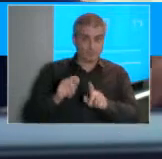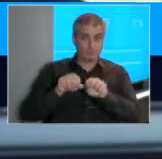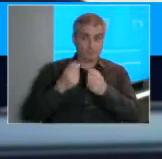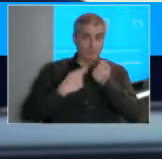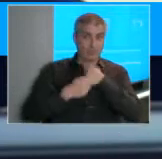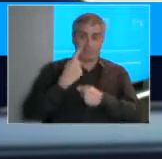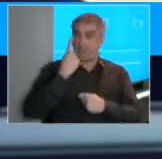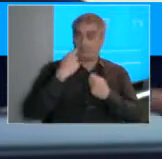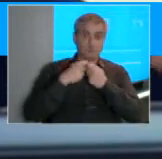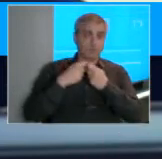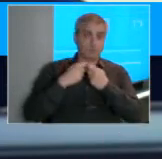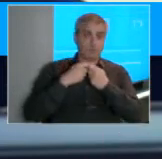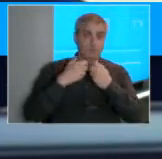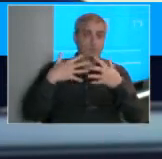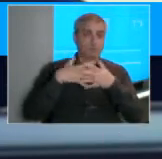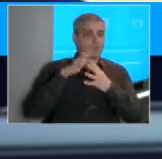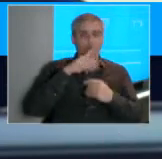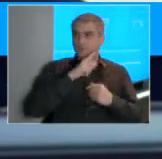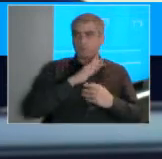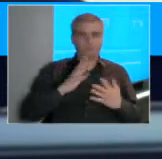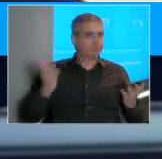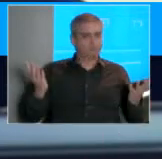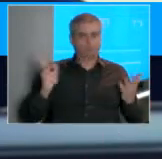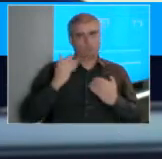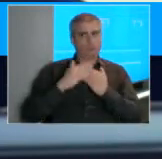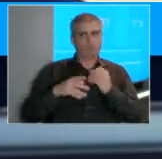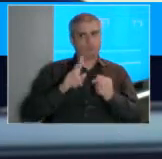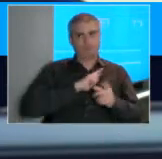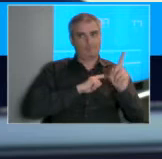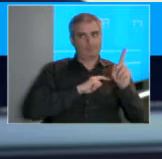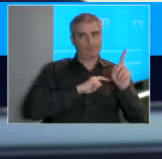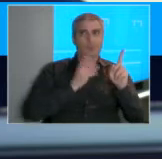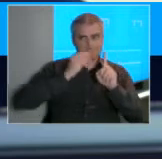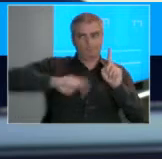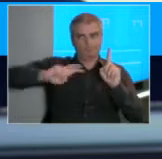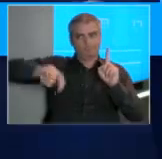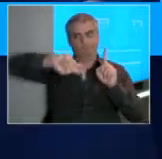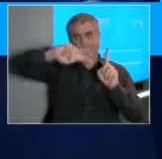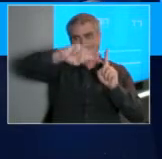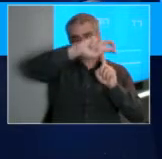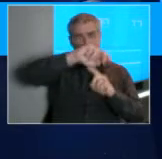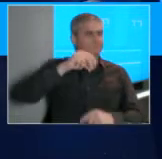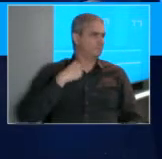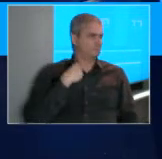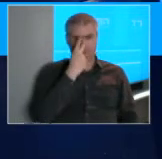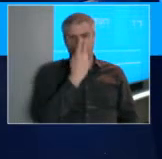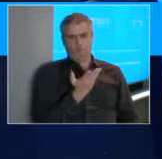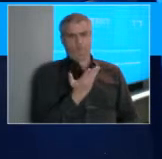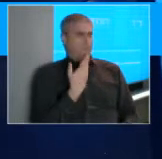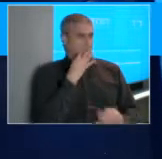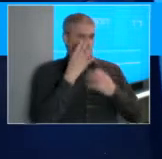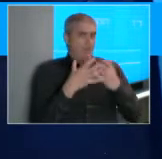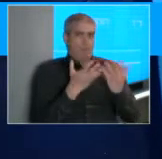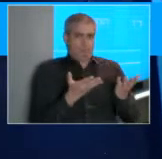כלכלי של אחת השותפות באיחוד, זה לא הסתיים בבריטניה. עכשיו, כשאנחנו מסתכלים על משאל על,